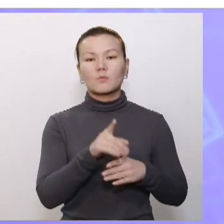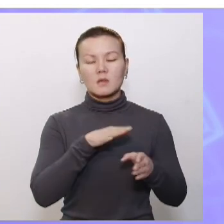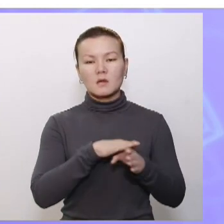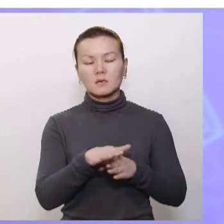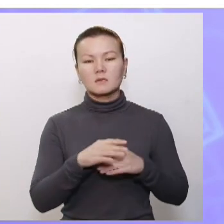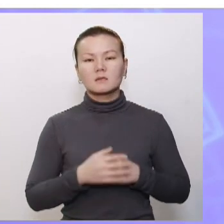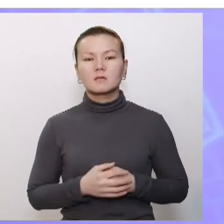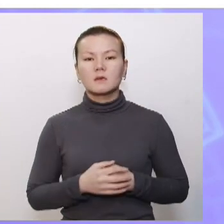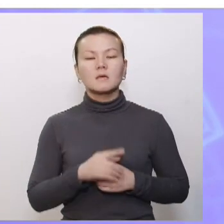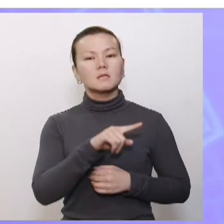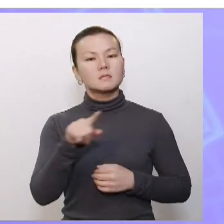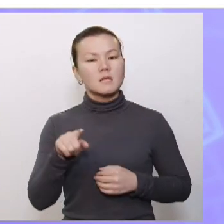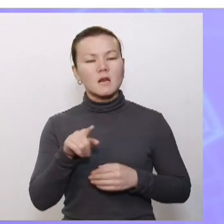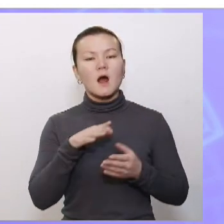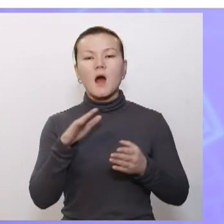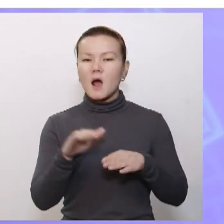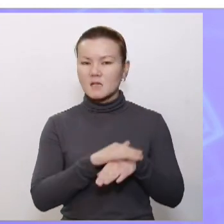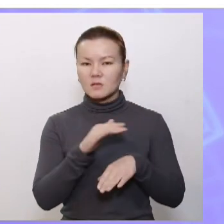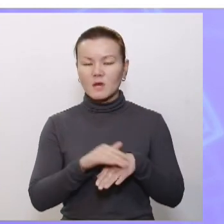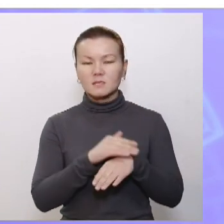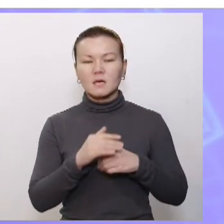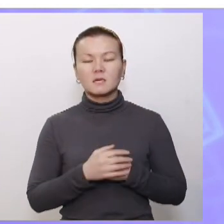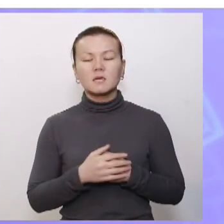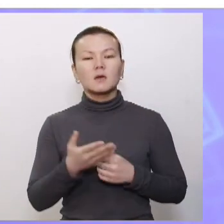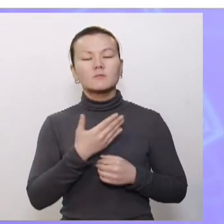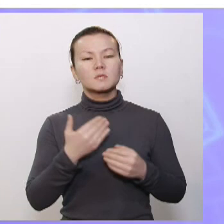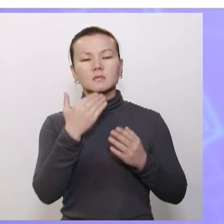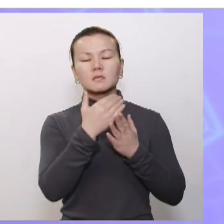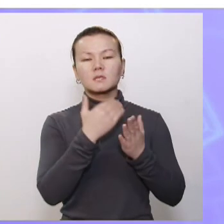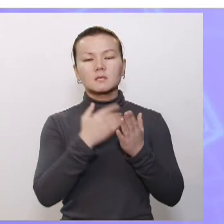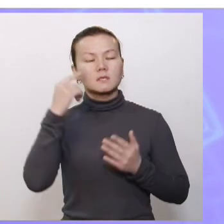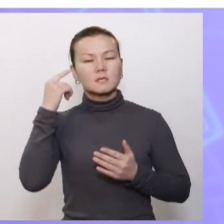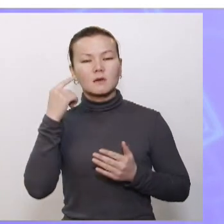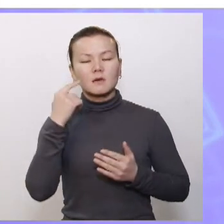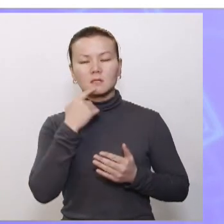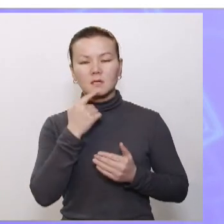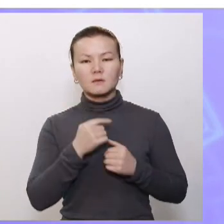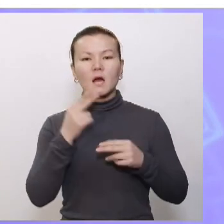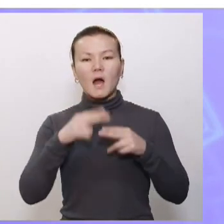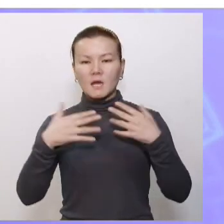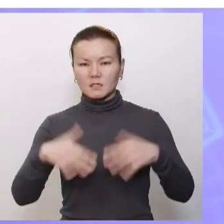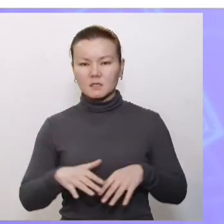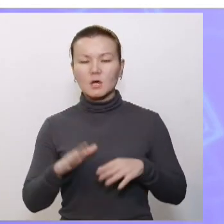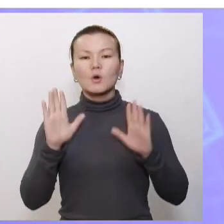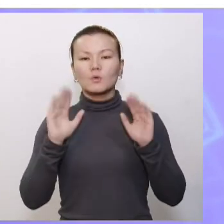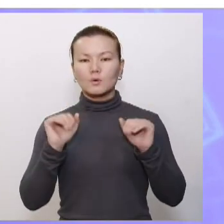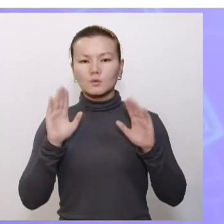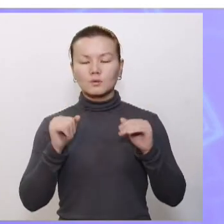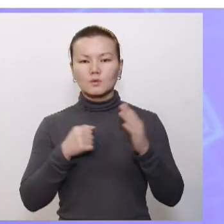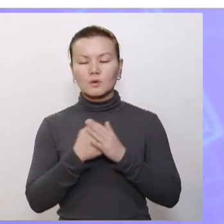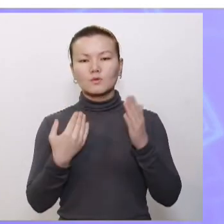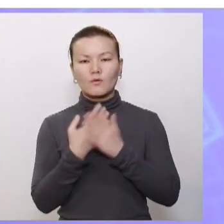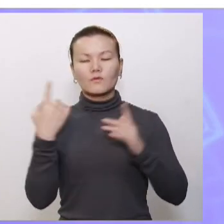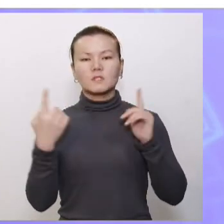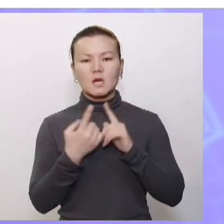Азаматсыңар, балдар. Ушуну менен кыргыз тили сабагы аяктады. Көрүшкөнчө, сак саламатта болгула.